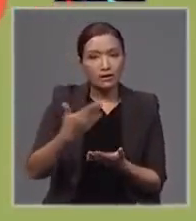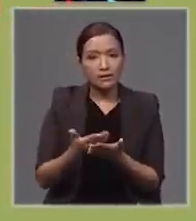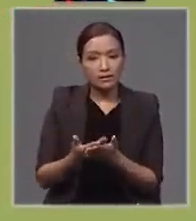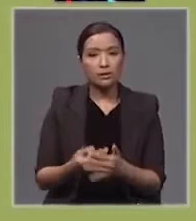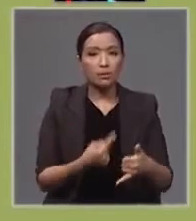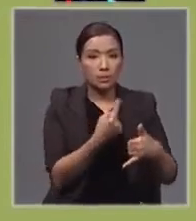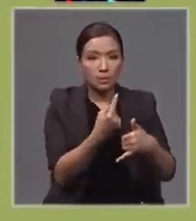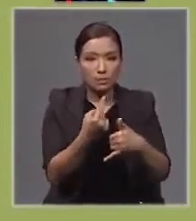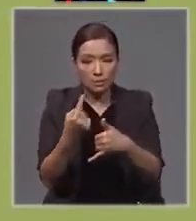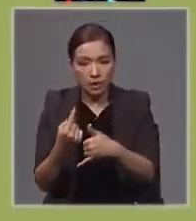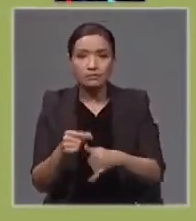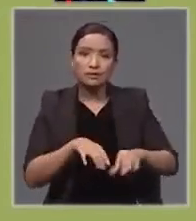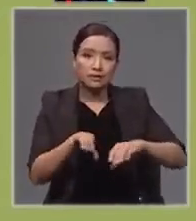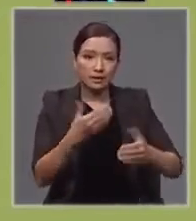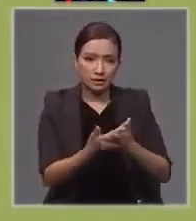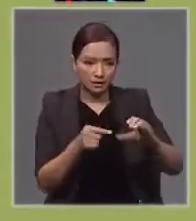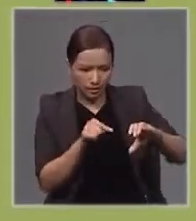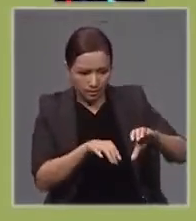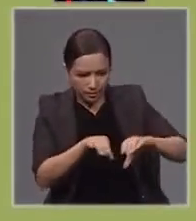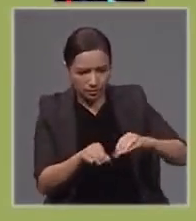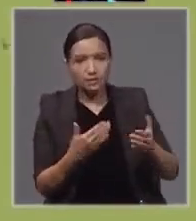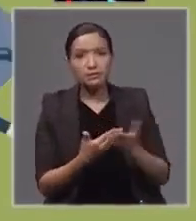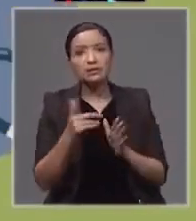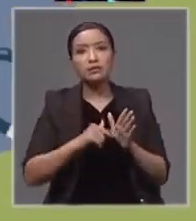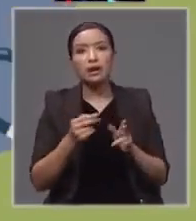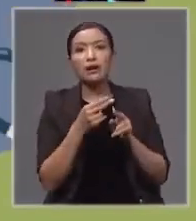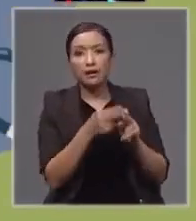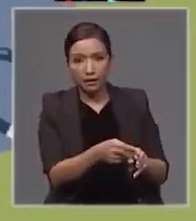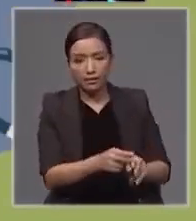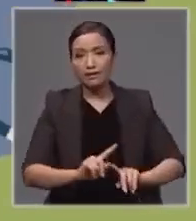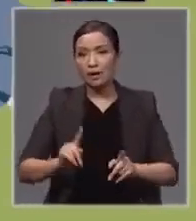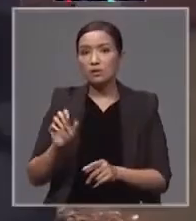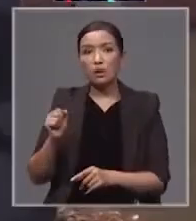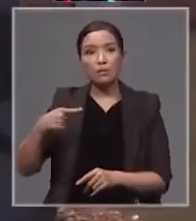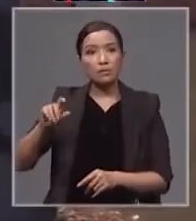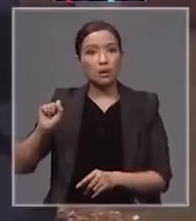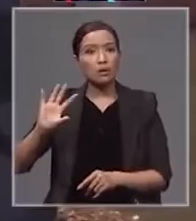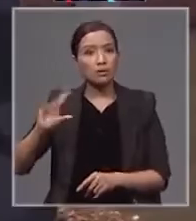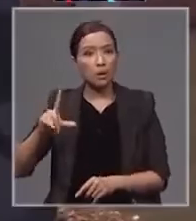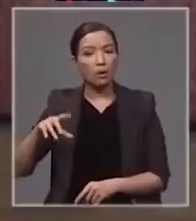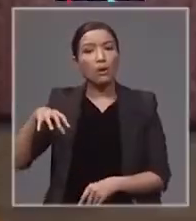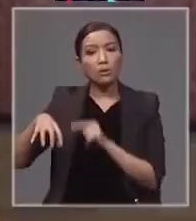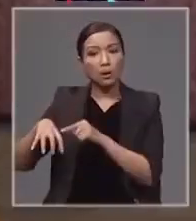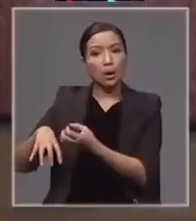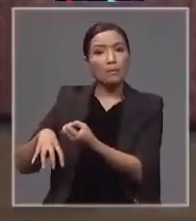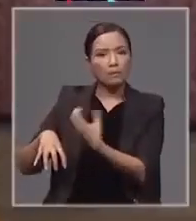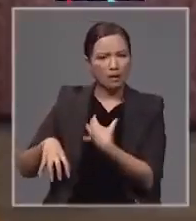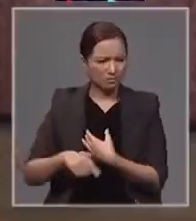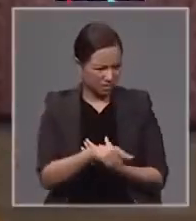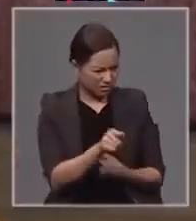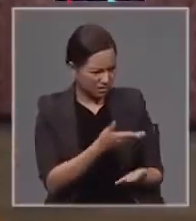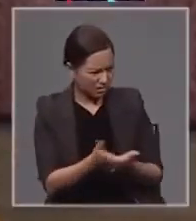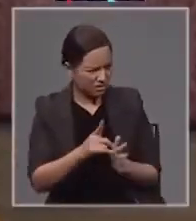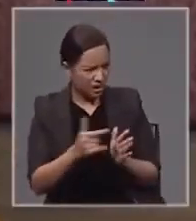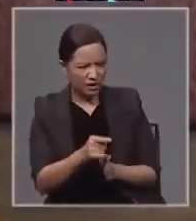ไปเนี่ยเขาต้องไปบริหารจัดการเรื่องซื้อยาเองแต่สปสช.บอกว่าไอ้ซื้อยาแบบนั้นเนี่ยมันทำให้ยาได้ยาไม่ดี เบี้ยหัว